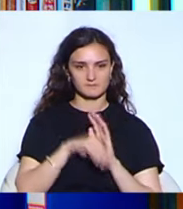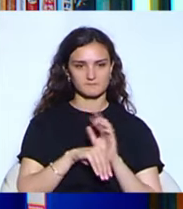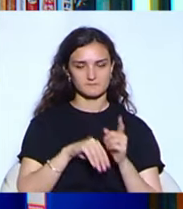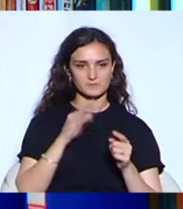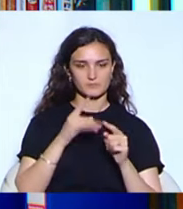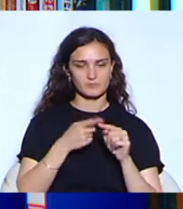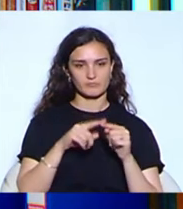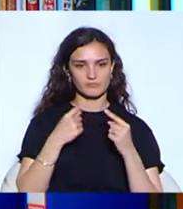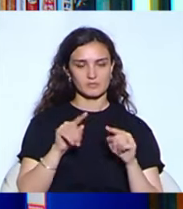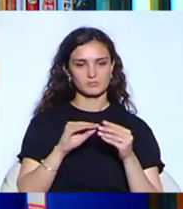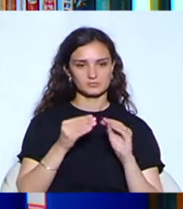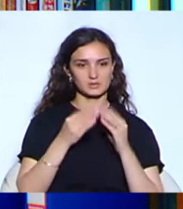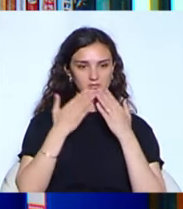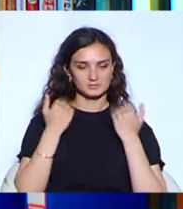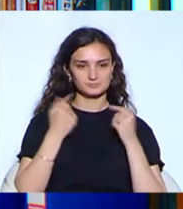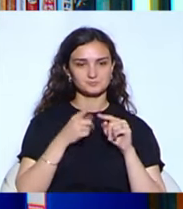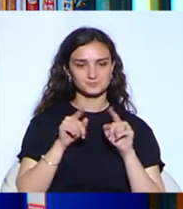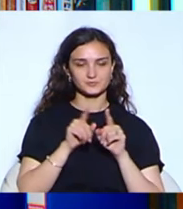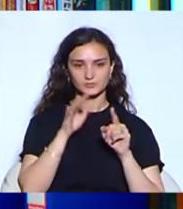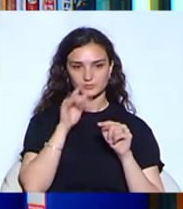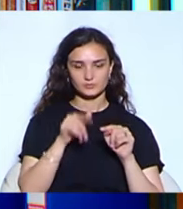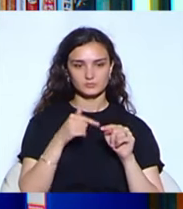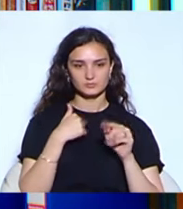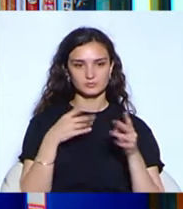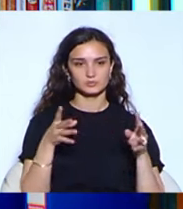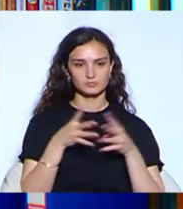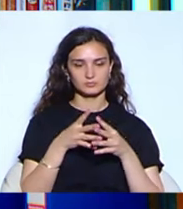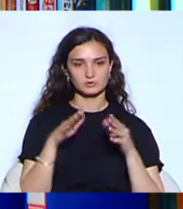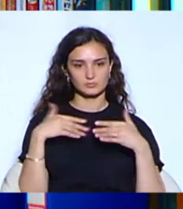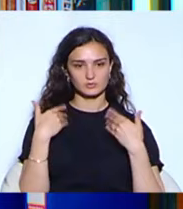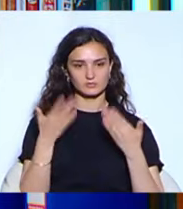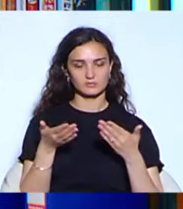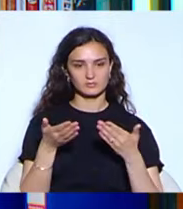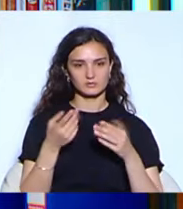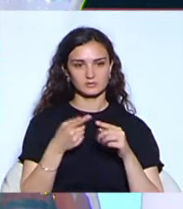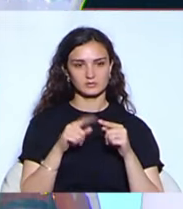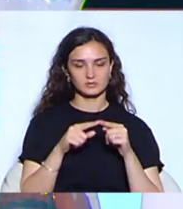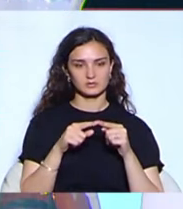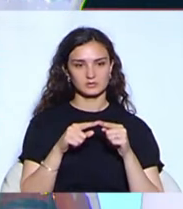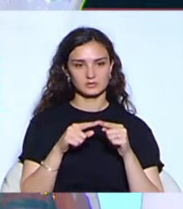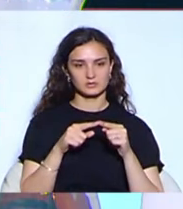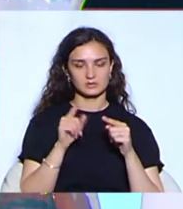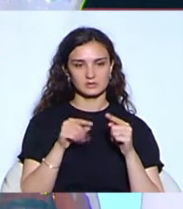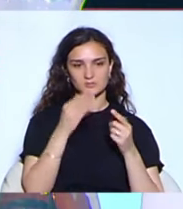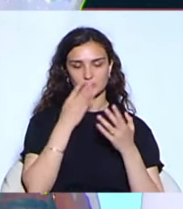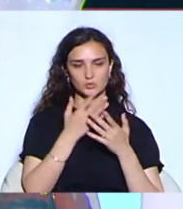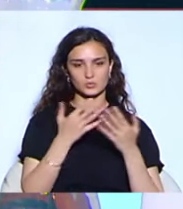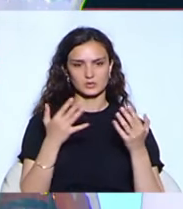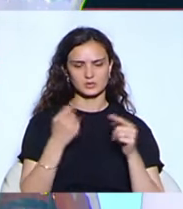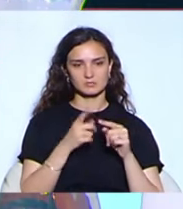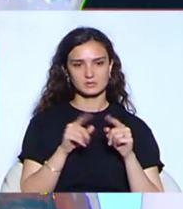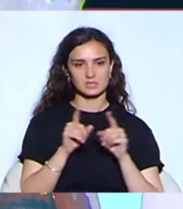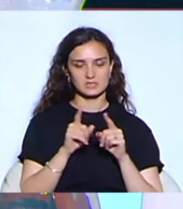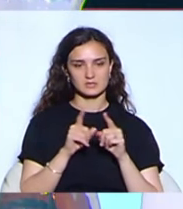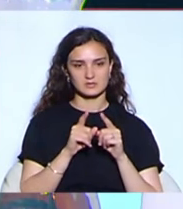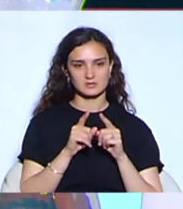თუ მას სხვა პრობლემები არ აქვს. ამავე დროს ნახეთ მე როგორი კომბინაცია შემოგთავაზეთ იმ პროდუქტებისა, რომელიც